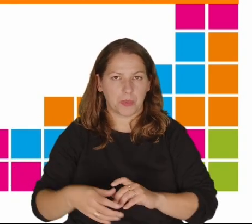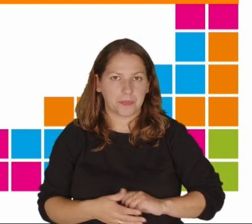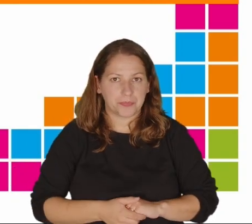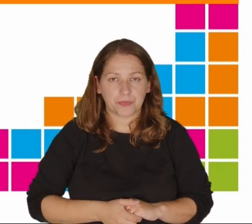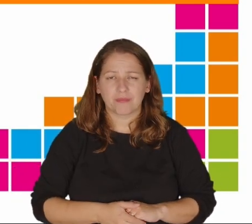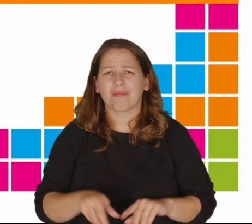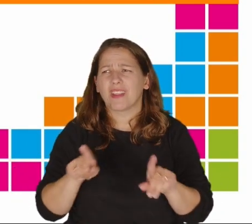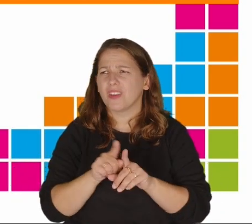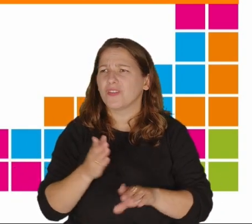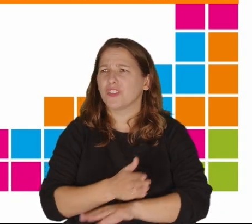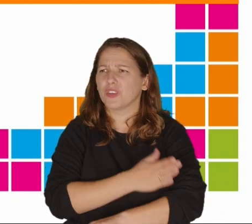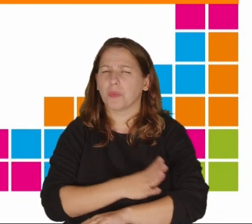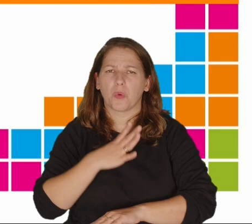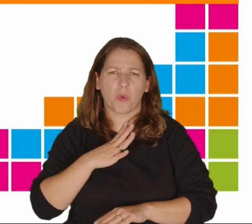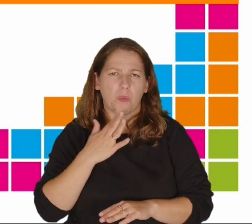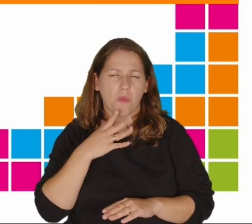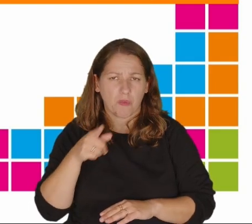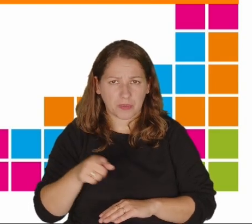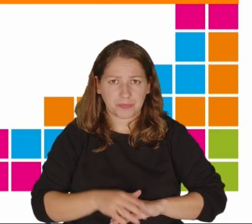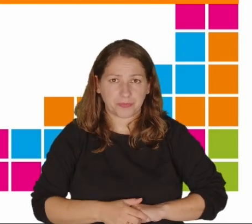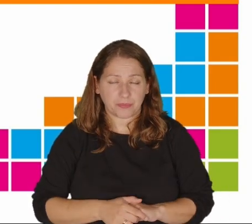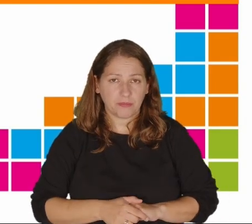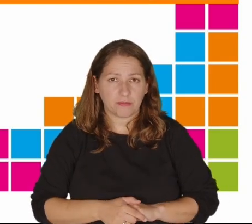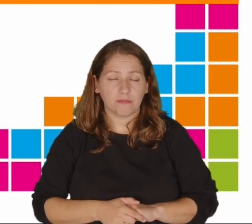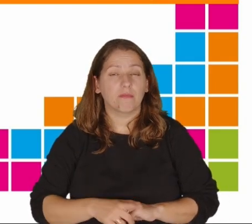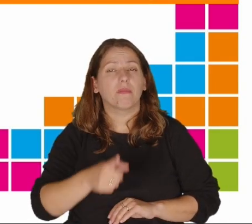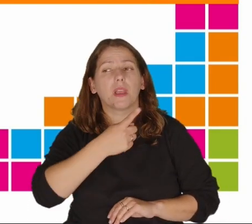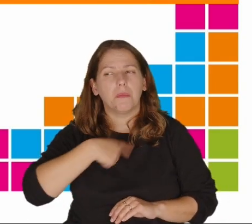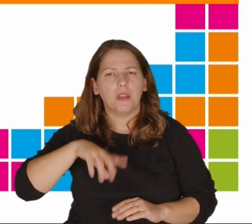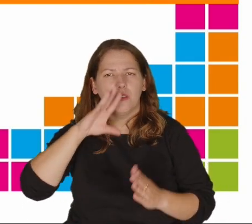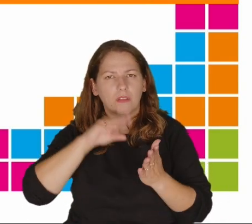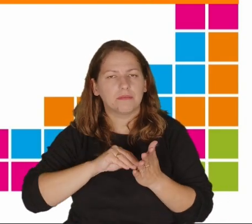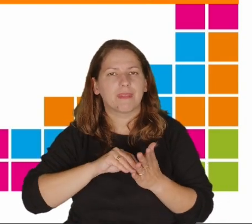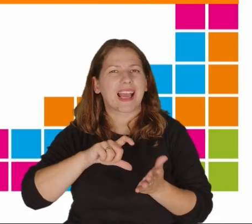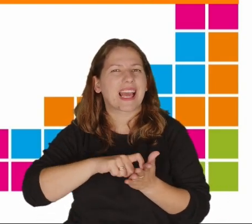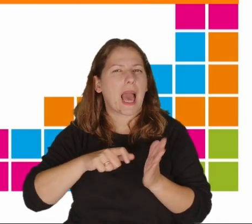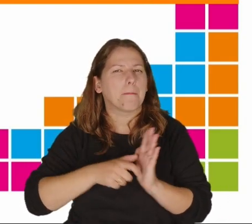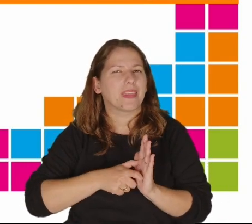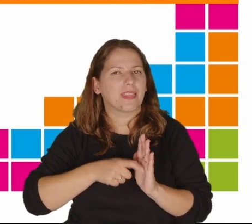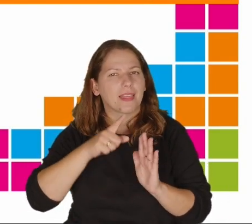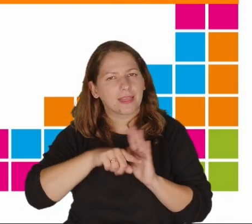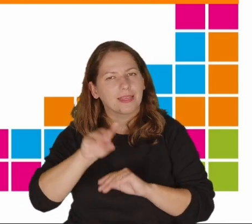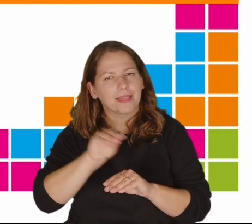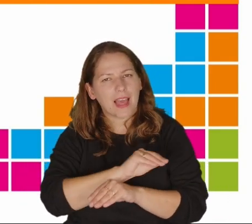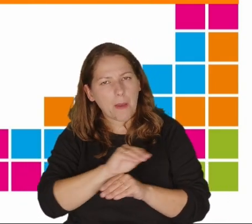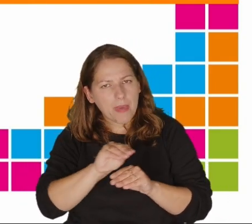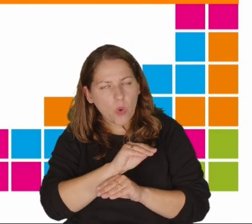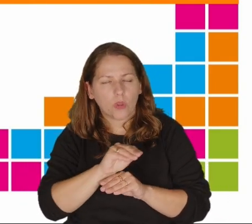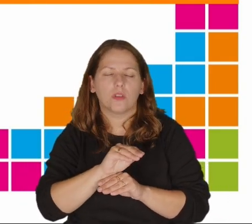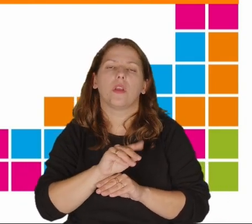O tym też była mowa, ale my tego doświadczamy w gabinetach terapeutycznych,